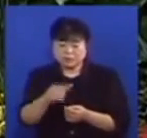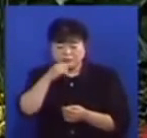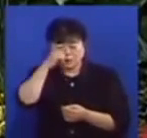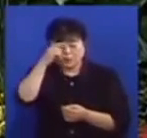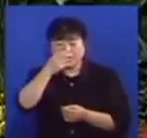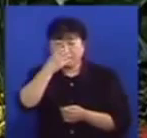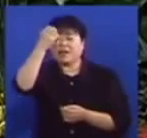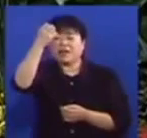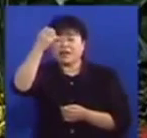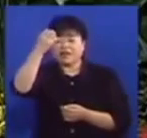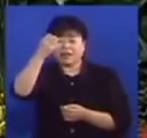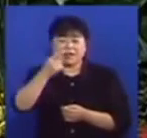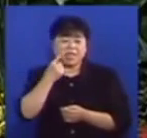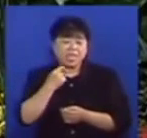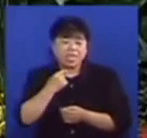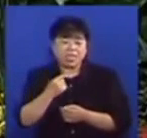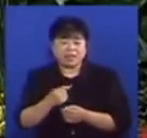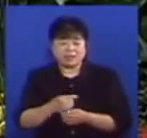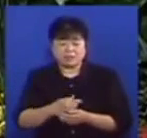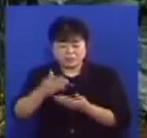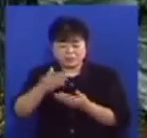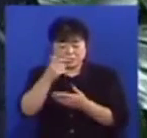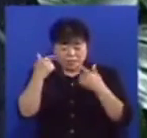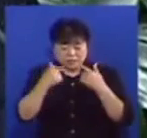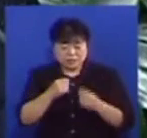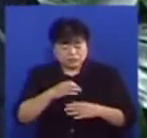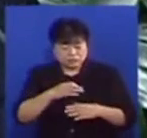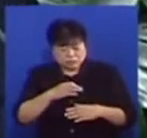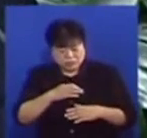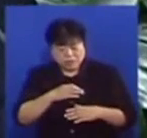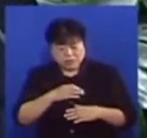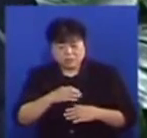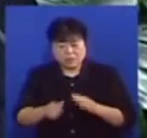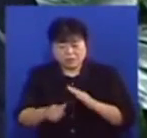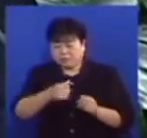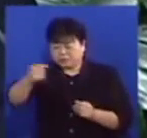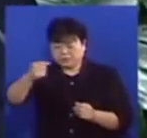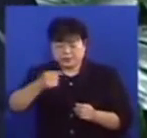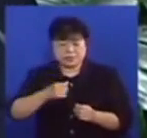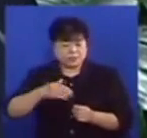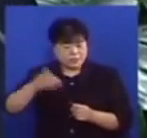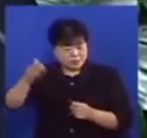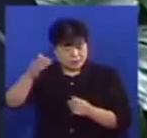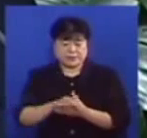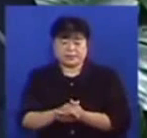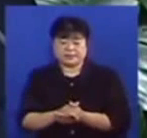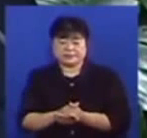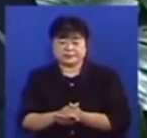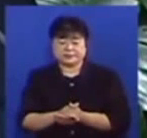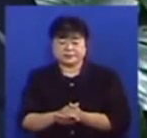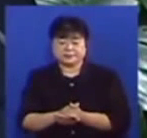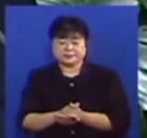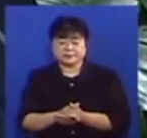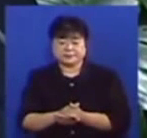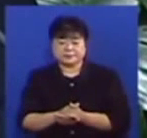교만과 탐욕을 경계하여 항상 두려워하고 뱀을 집어내야 되는 것입니다.